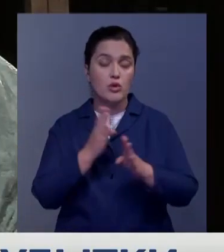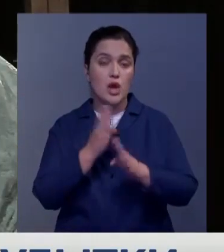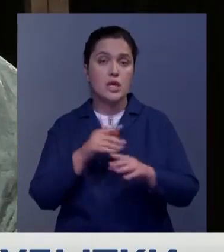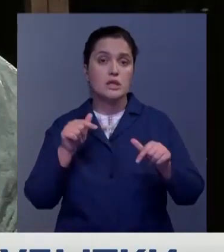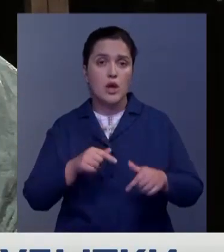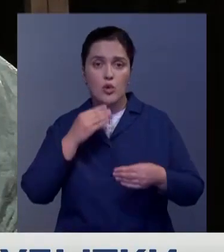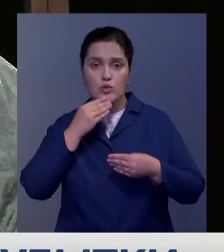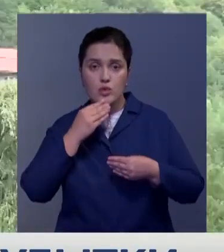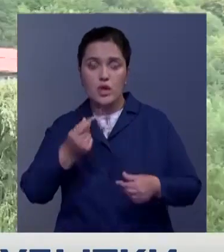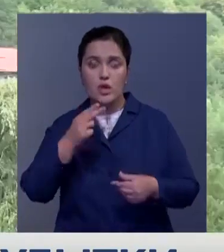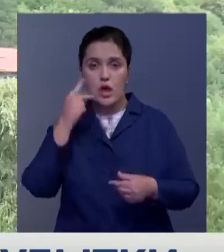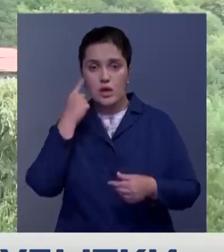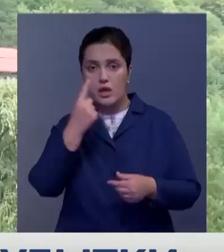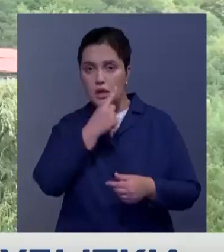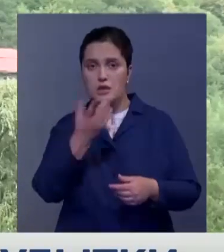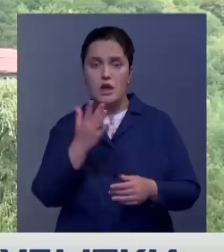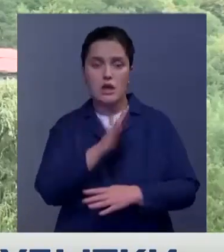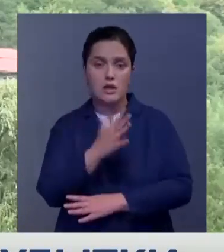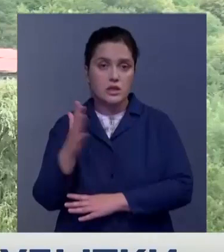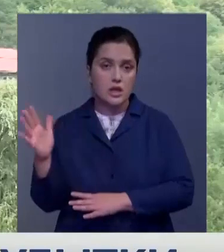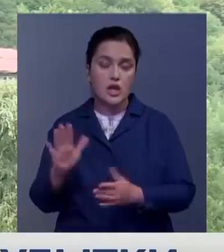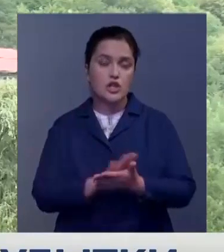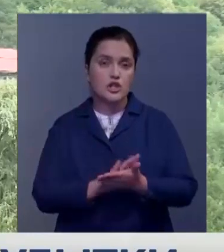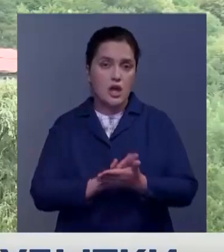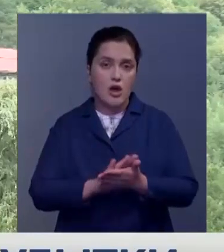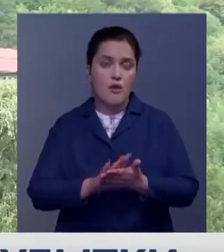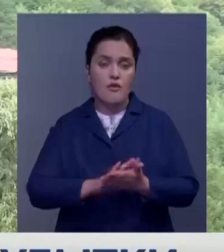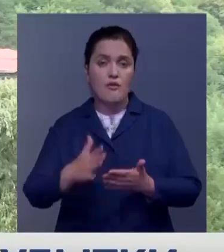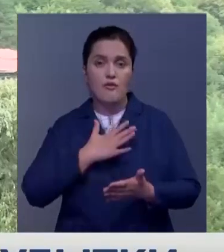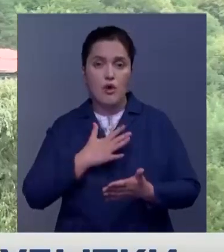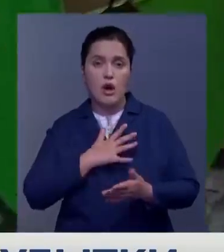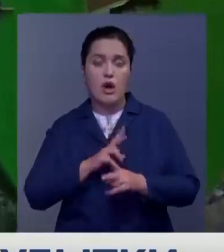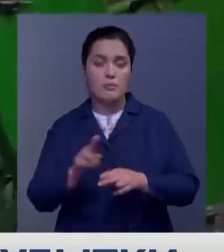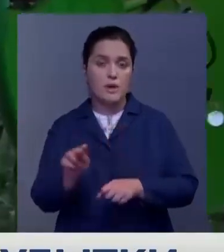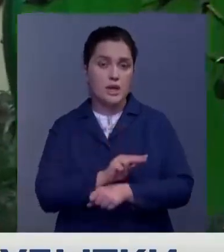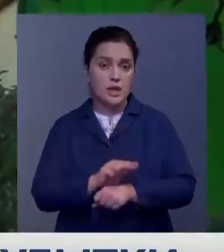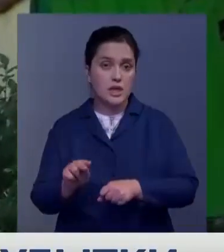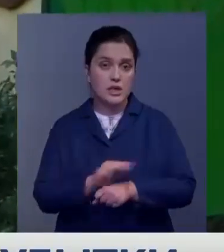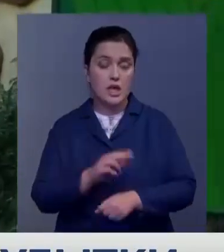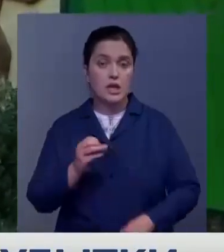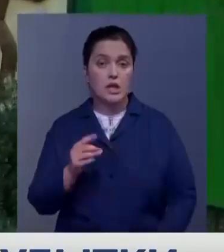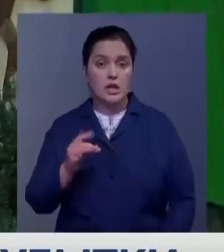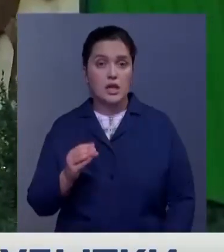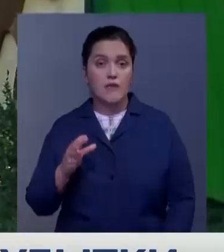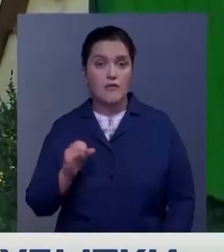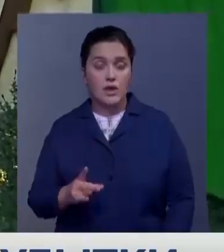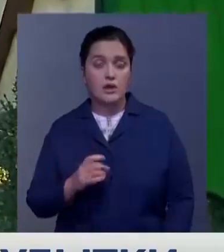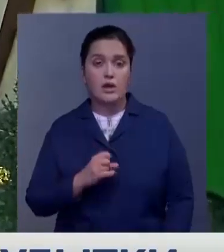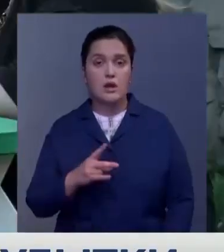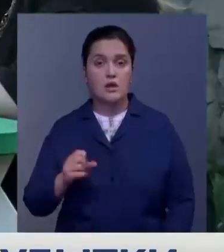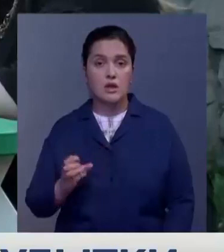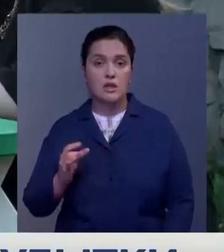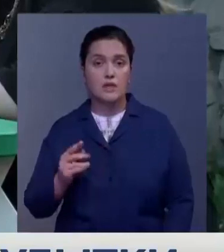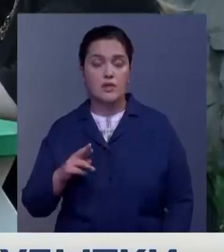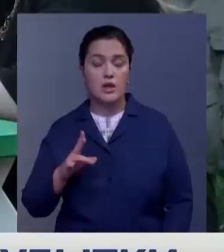для глаз, горные ландшафты, густые леса, а чистейший горный воздух как лекарство. Жительница Еревана Анна Севальян – одна из тех,